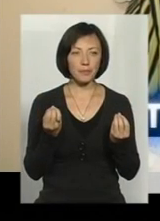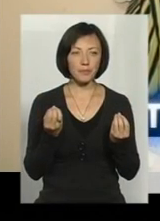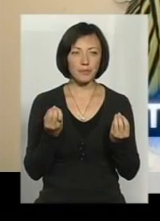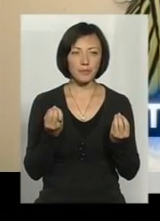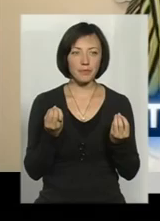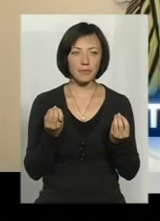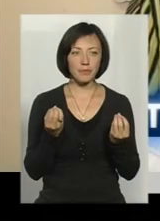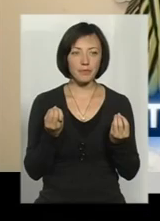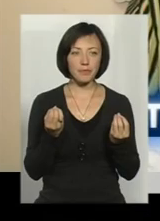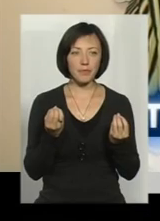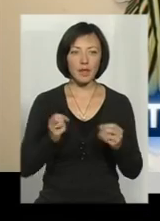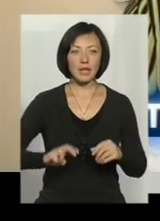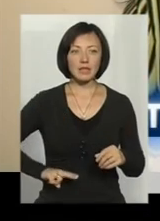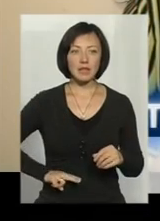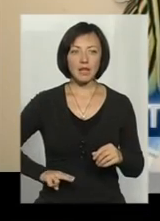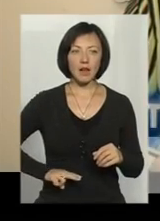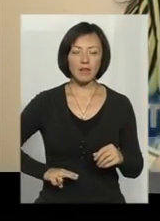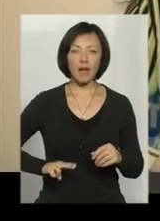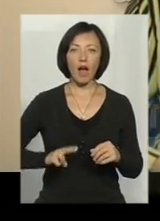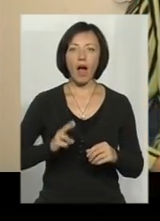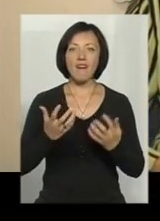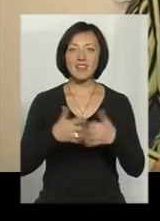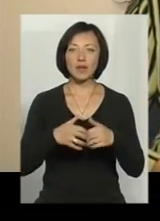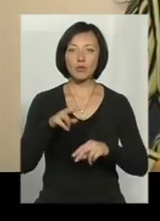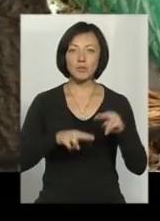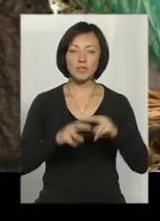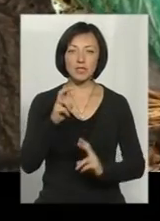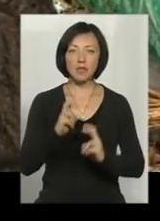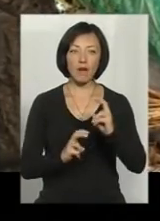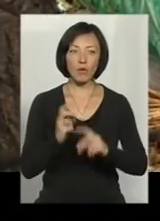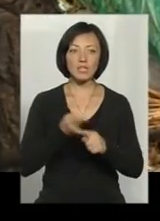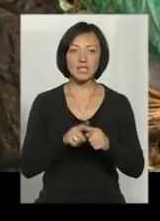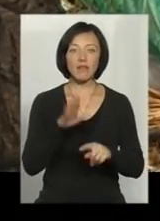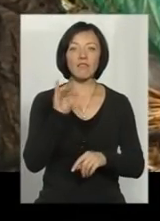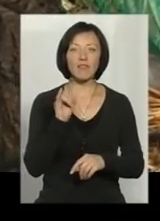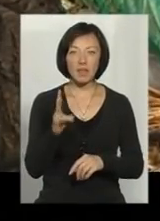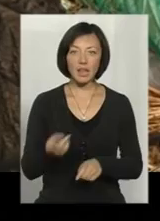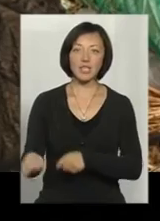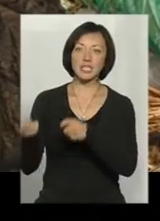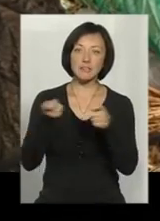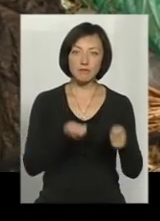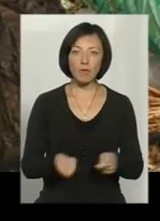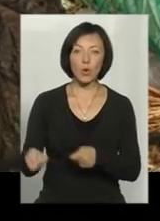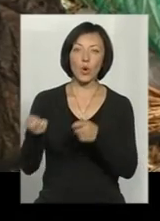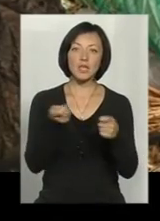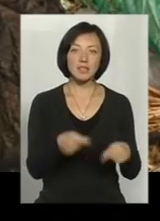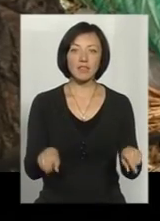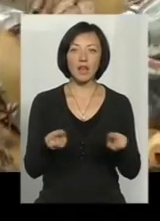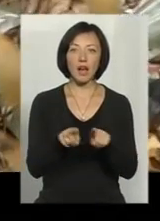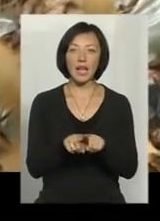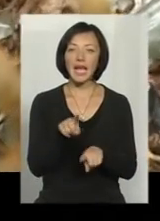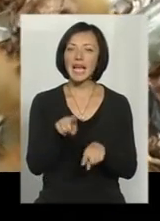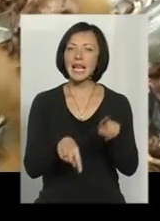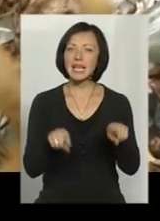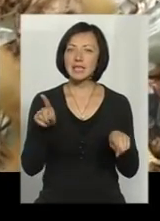покрівки, він був директор верстату будівного заводу, суха, і це він звозив такі дуже